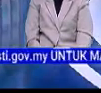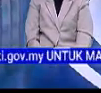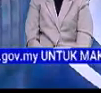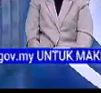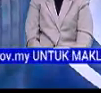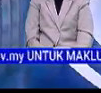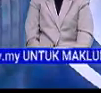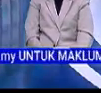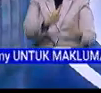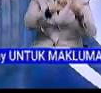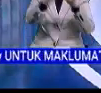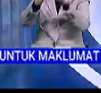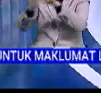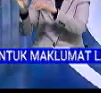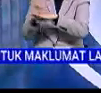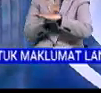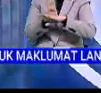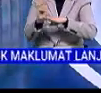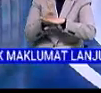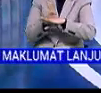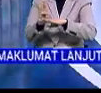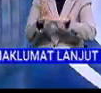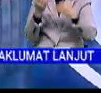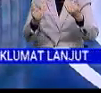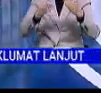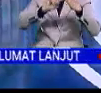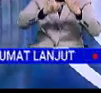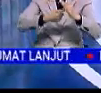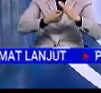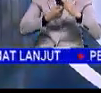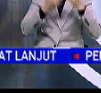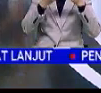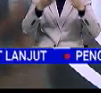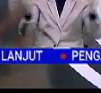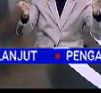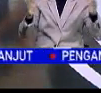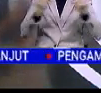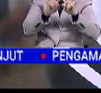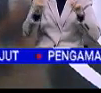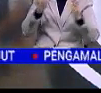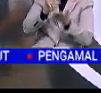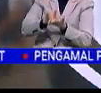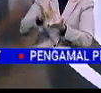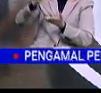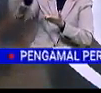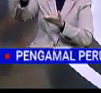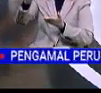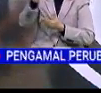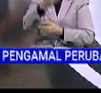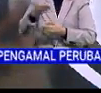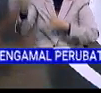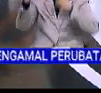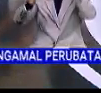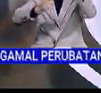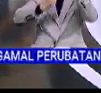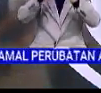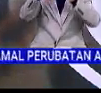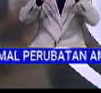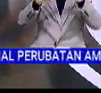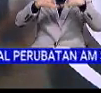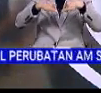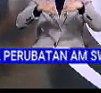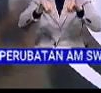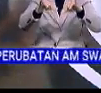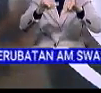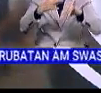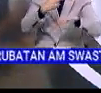Meski pelbagai sektor perniagaan dan industri kembali beroperasi, namun sektor penerbangan, hospitaliti dan pelancongan masih terkesan